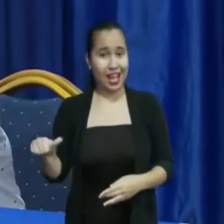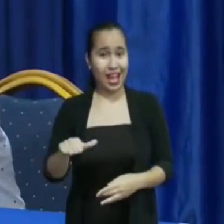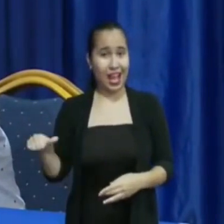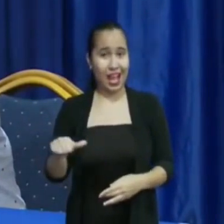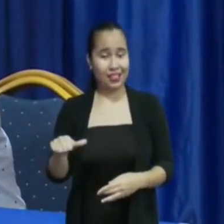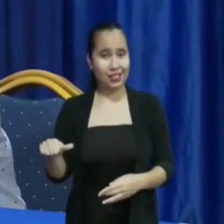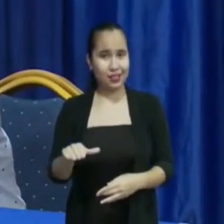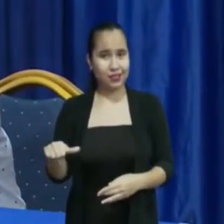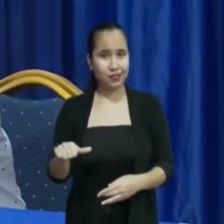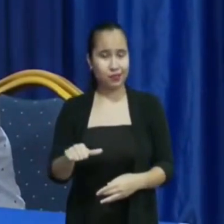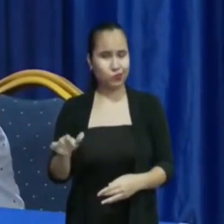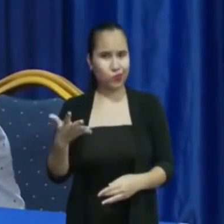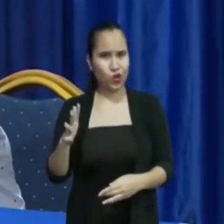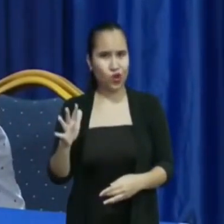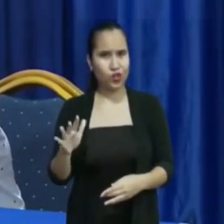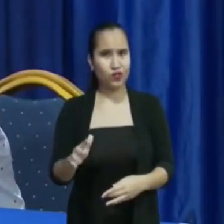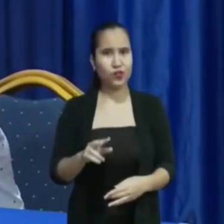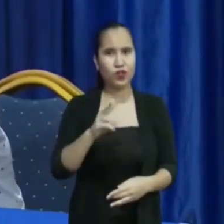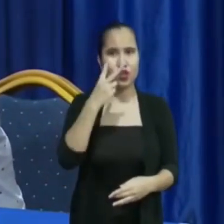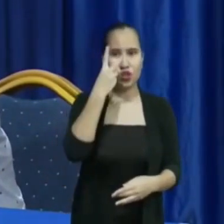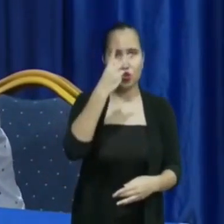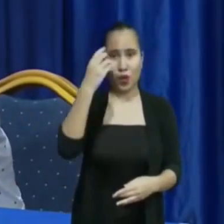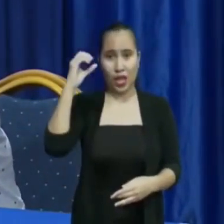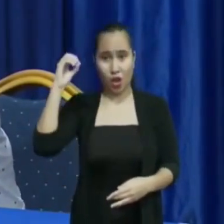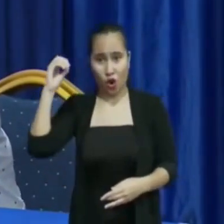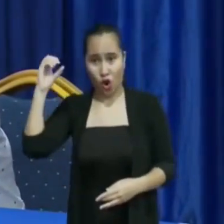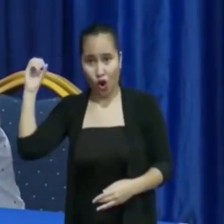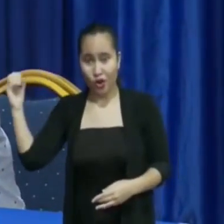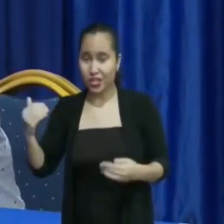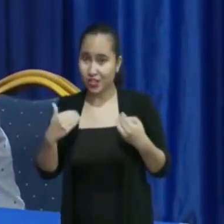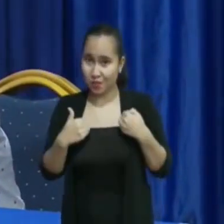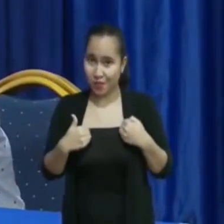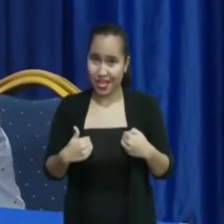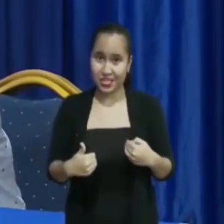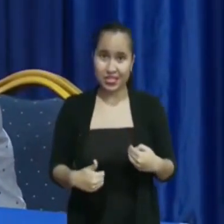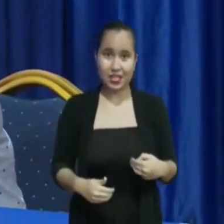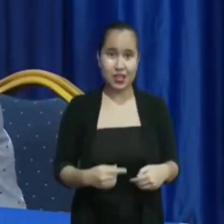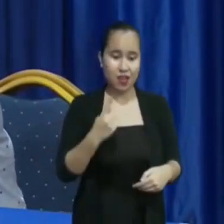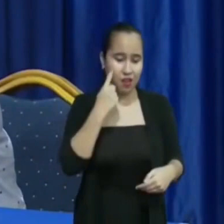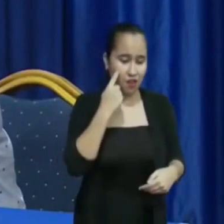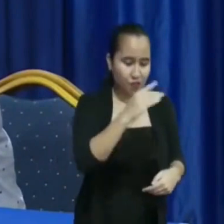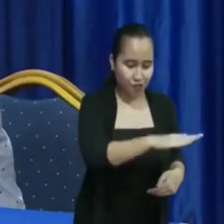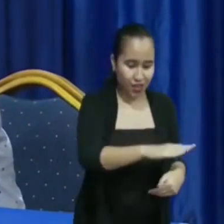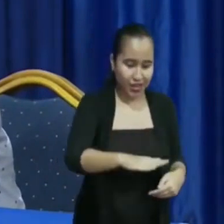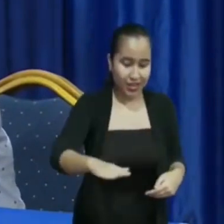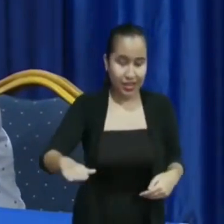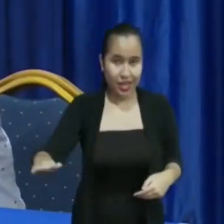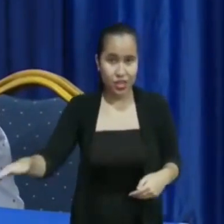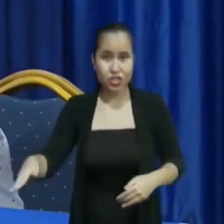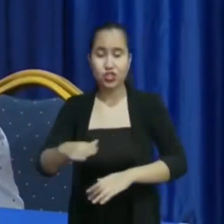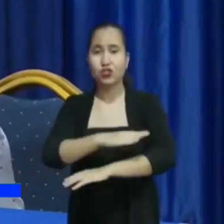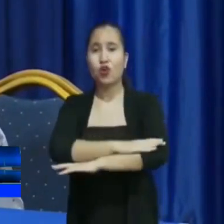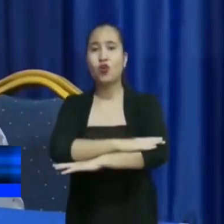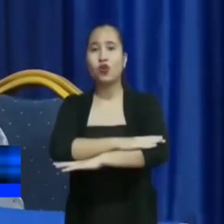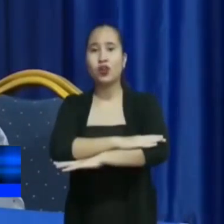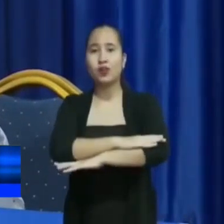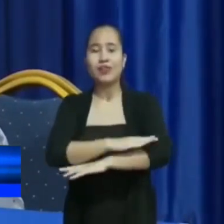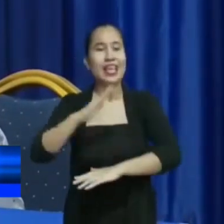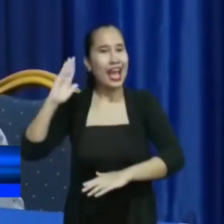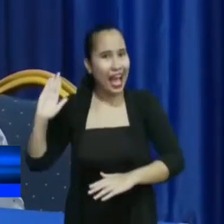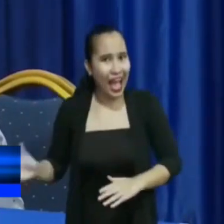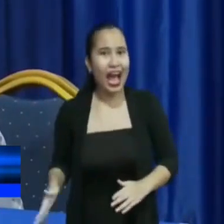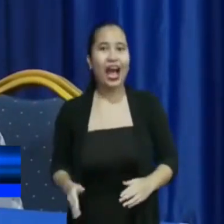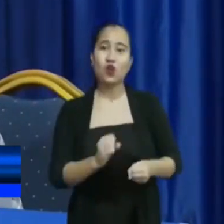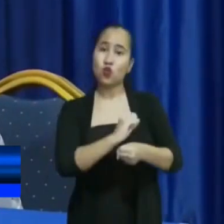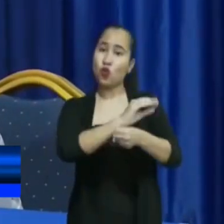De rest, en dat gaat om ruim 200 houders van crèches en of peuterscholen, die